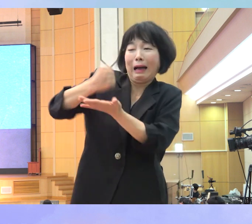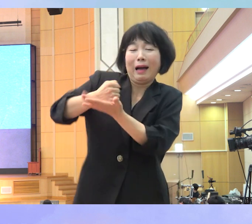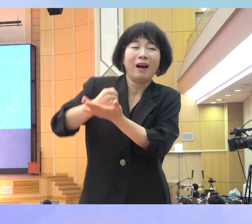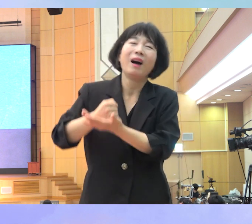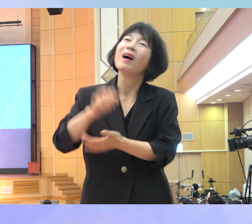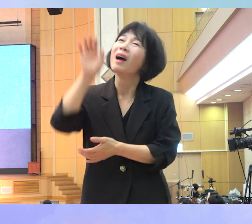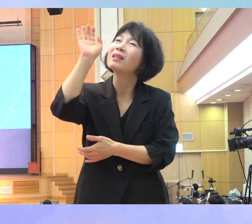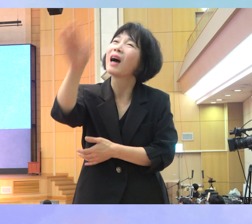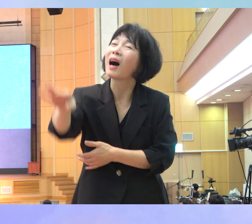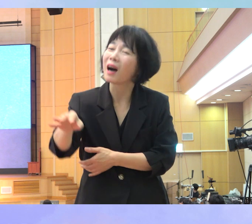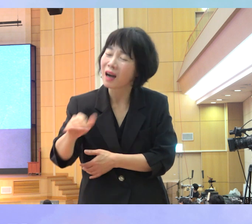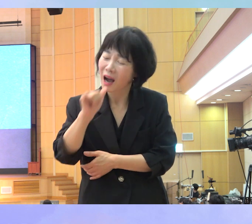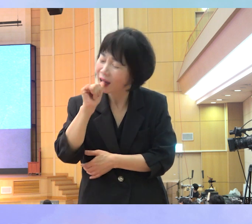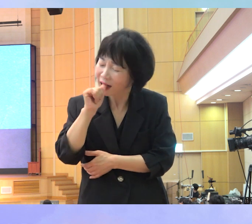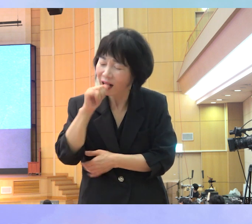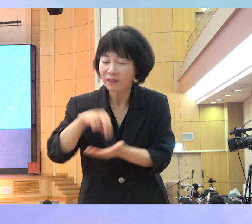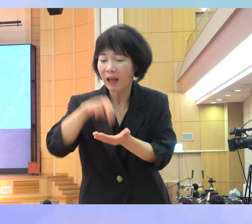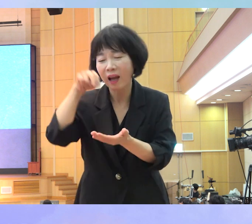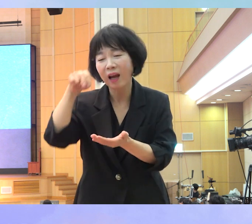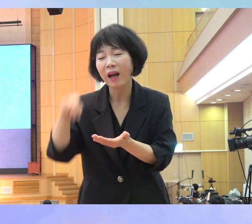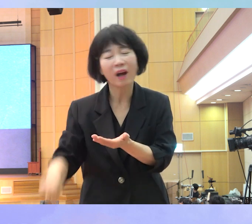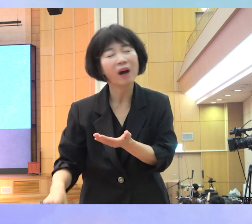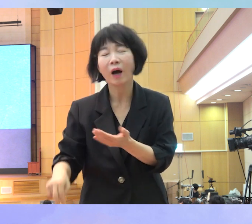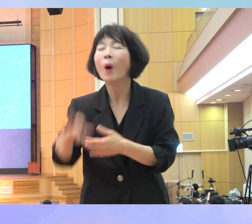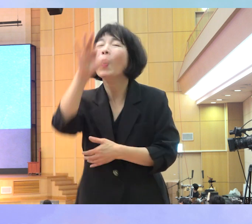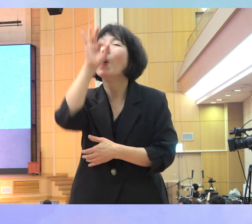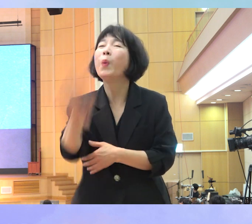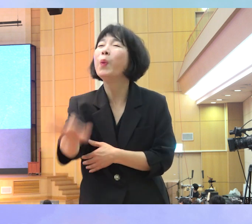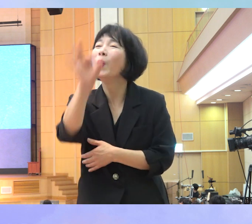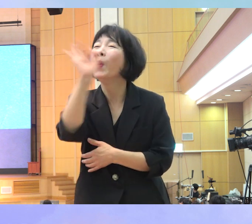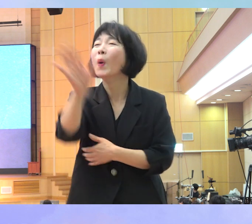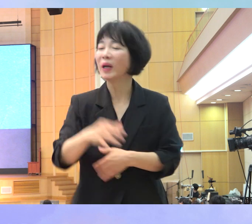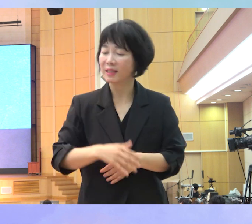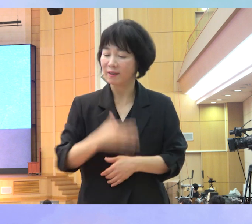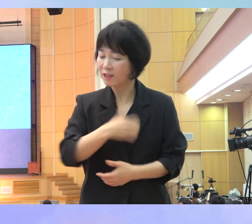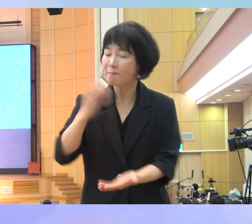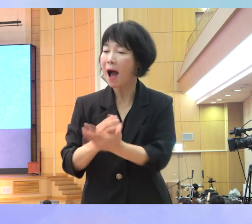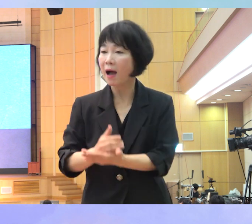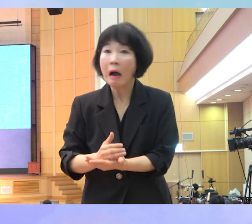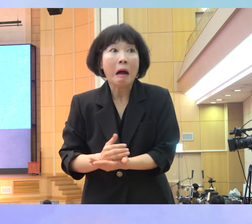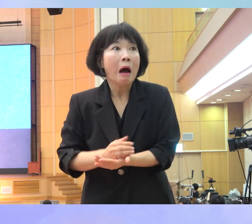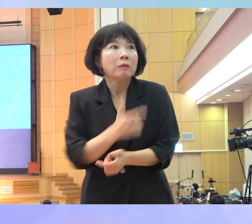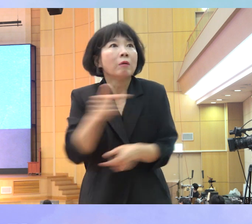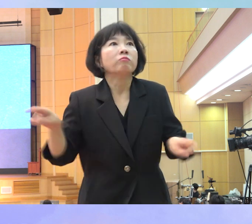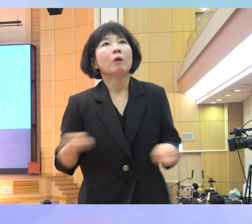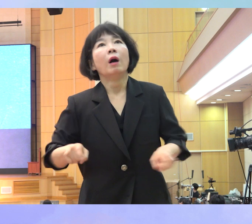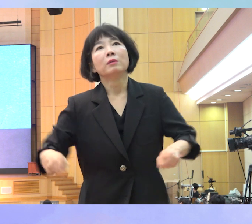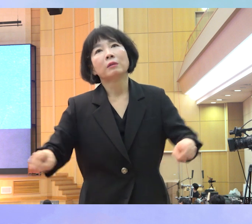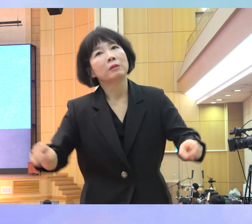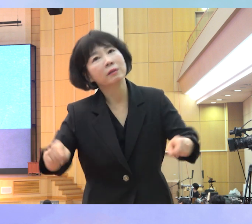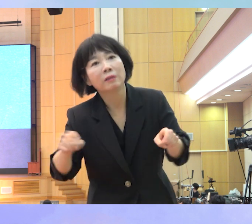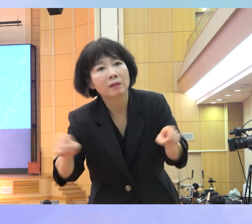절대 떨어질 일이 없어. 그 다리에 1600명이 올라가서 뛰어도 안 떨어진대, 이 다리는.